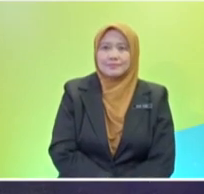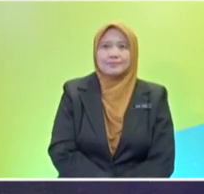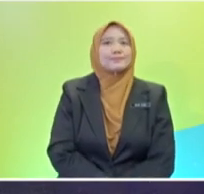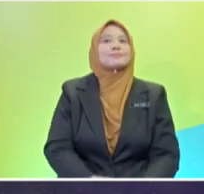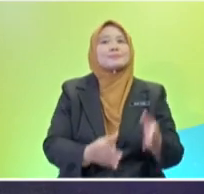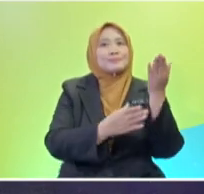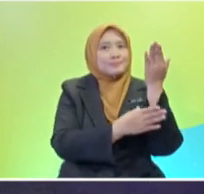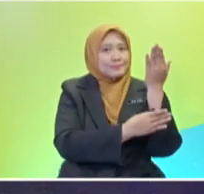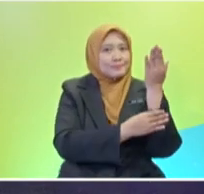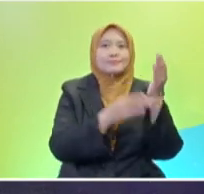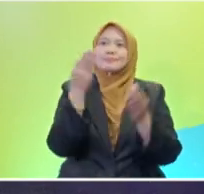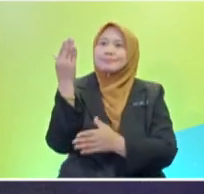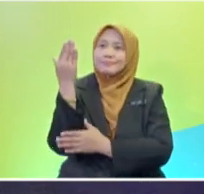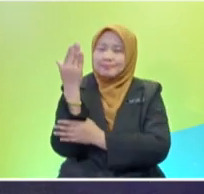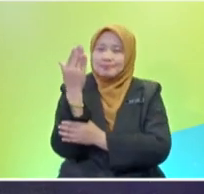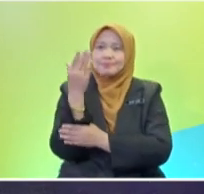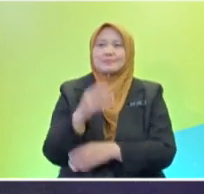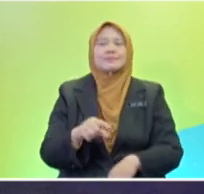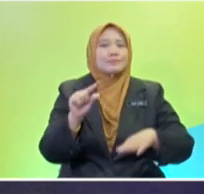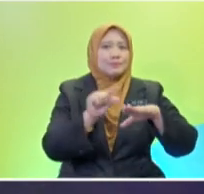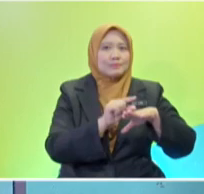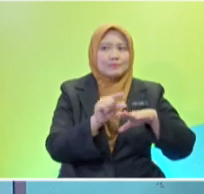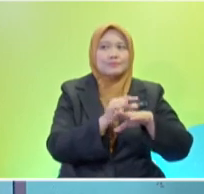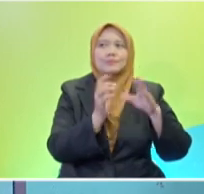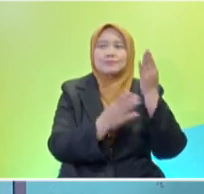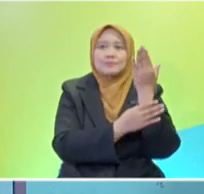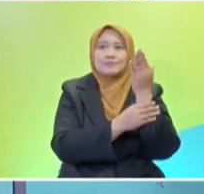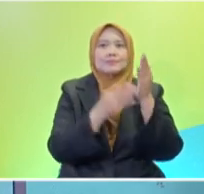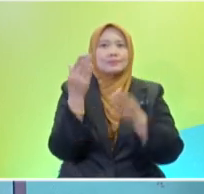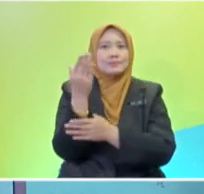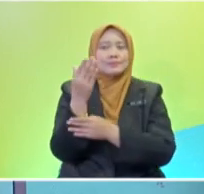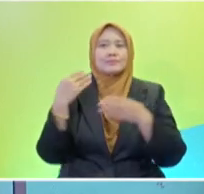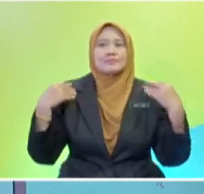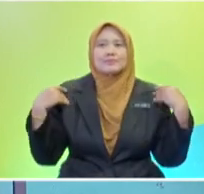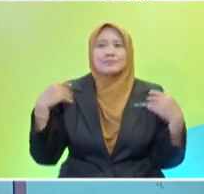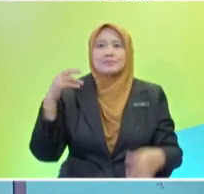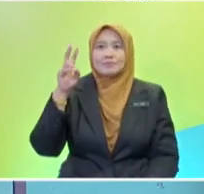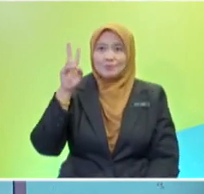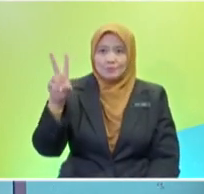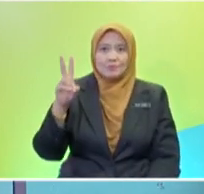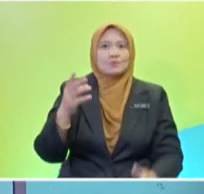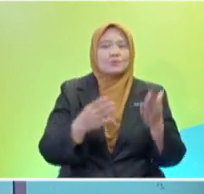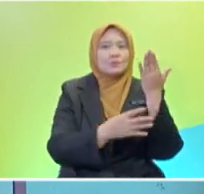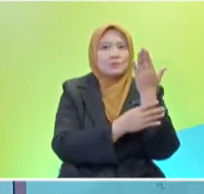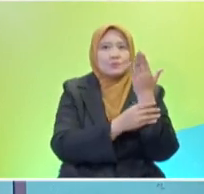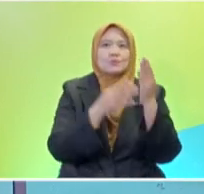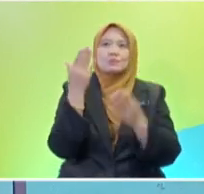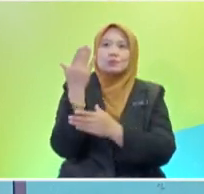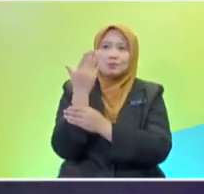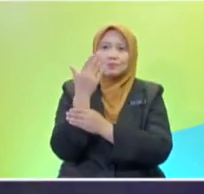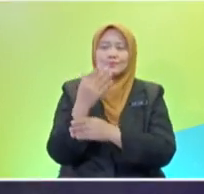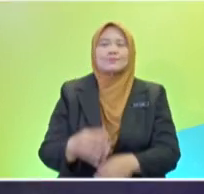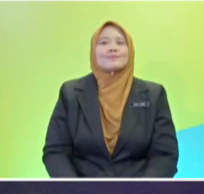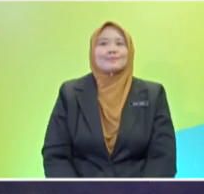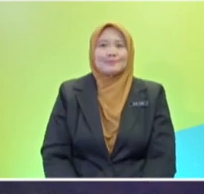Iya kita menggunakan tangan kita ada dua eh tangan Nah jadi ayo tak perkataan tangan